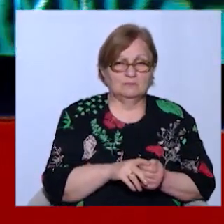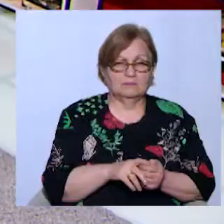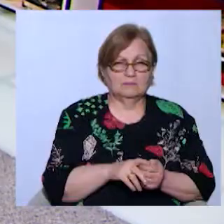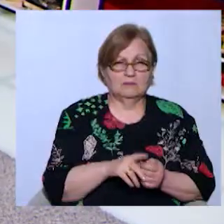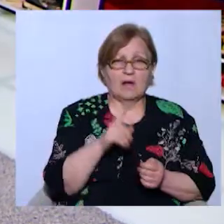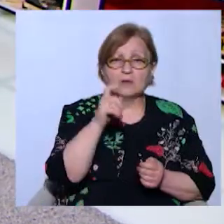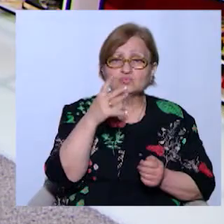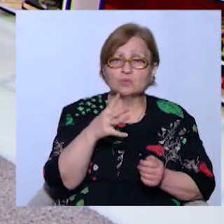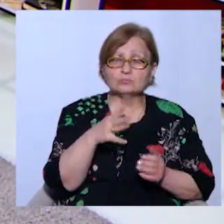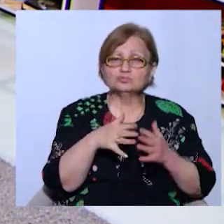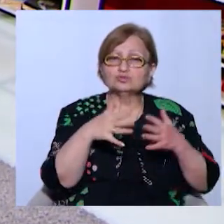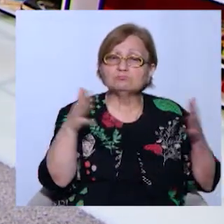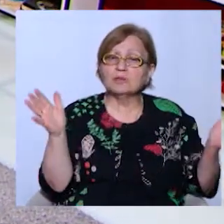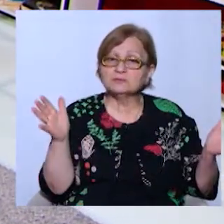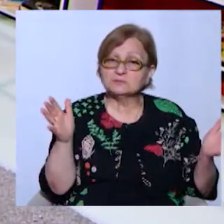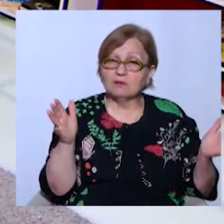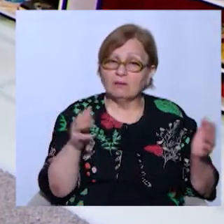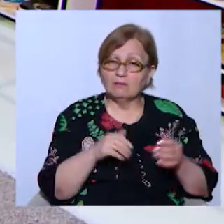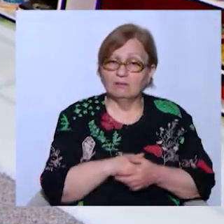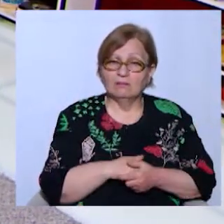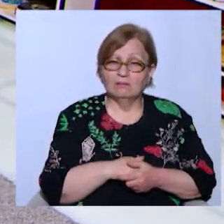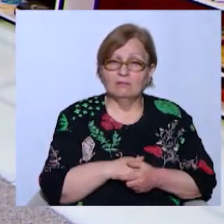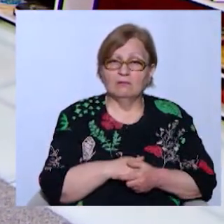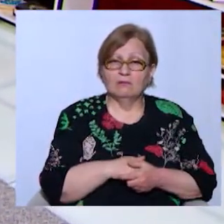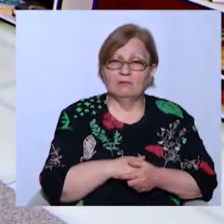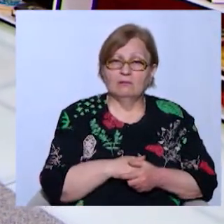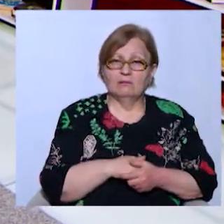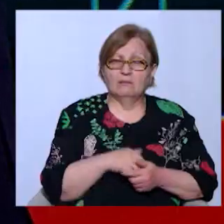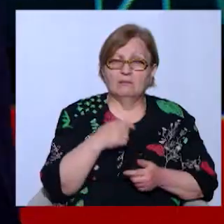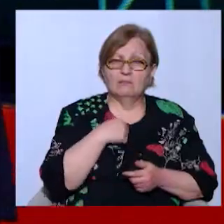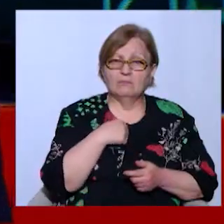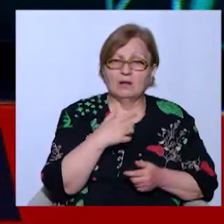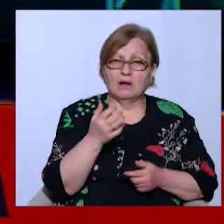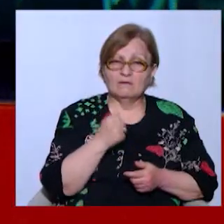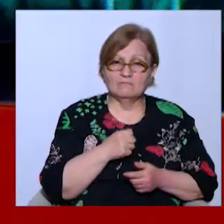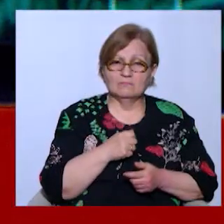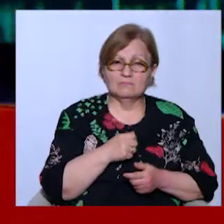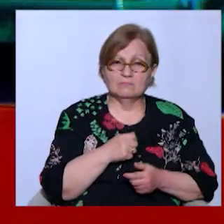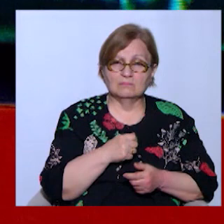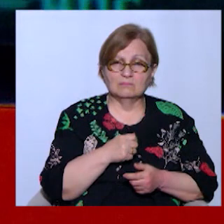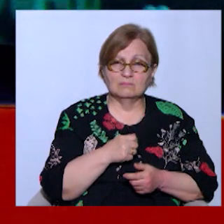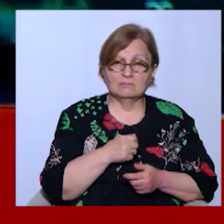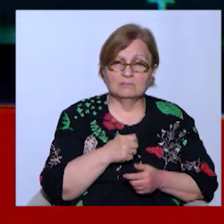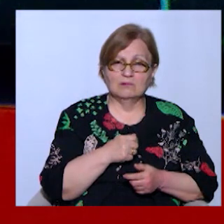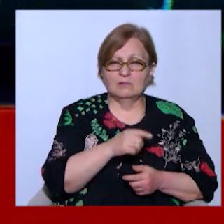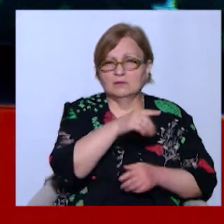მასზე დიდი. ავიღებ ამ შემთხვევაში ამ ტრანსპორტირის აი ამ ნაწილს გამოვიყენებ როგორც